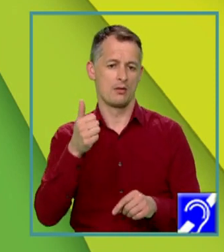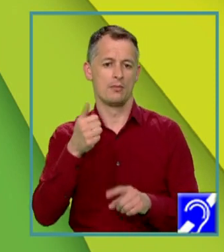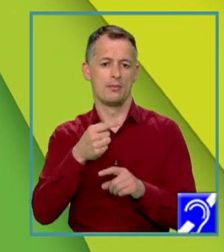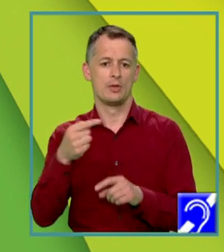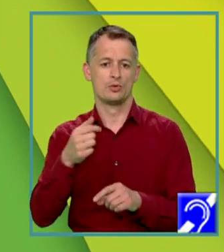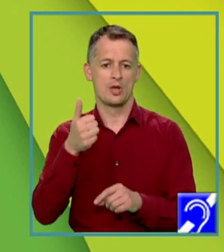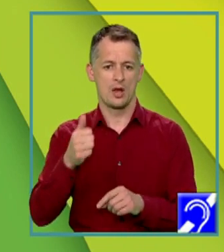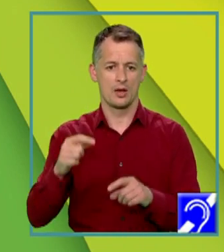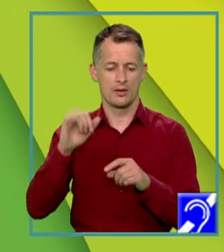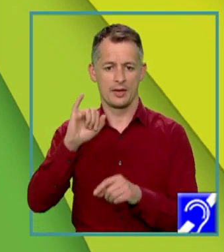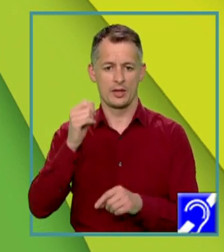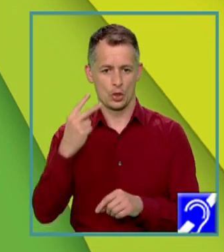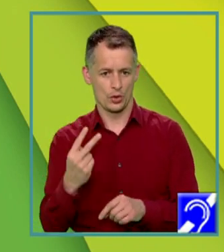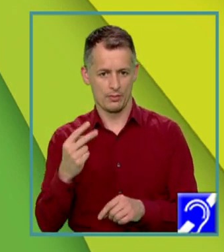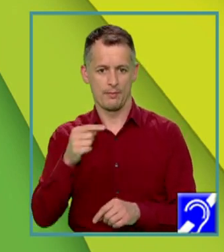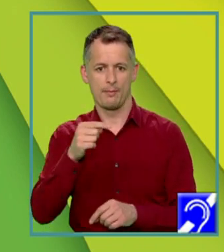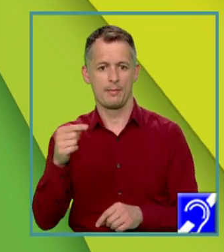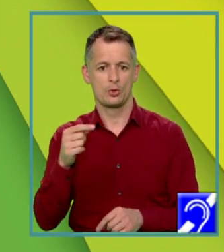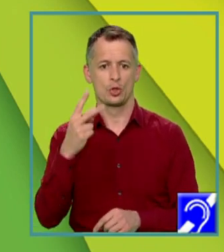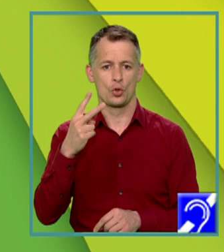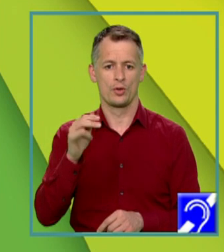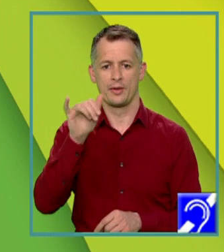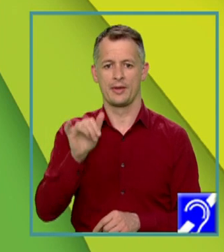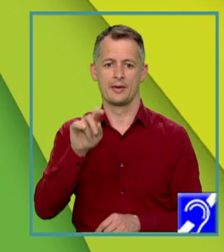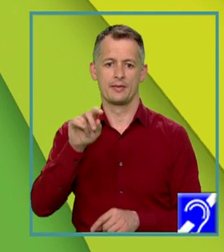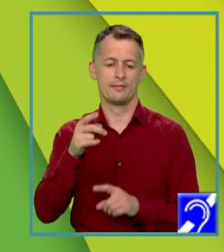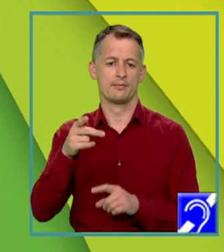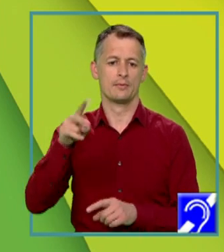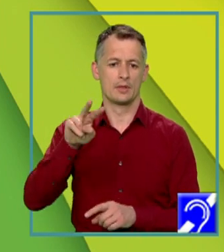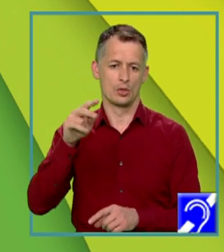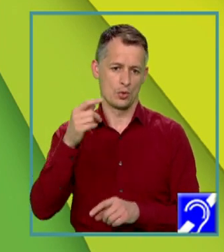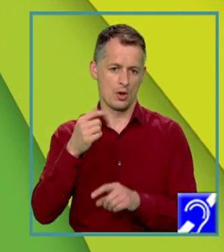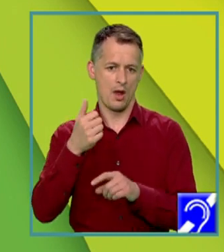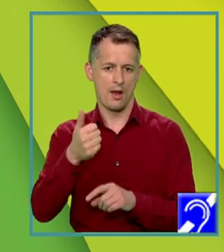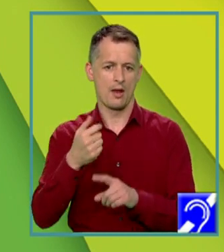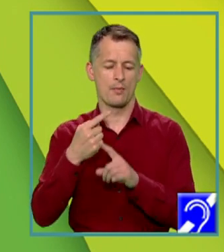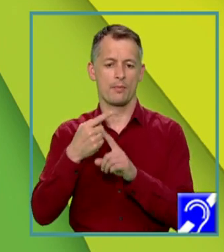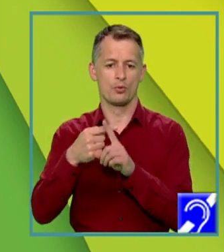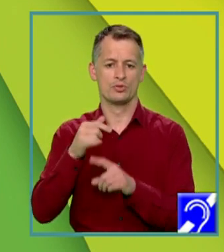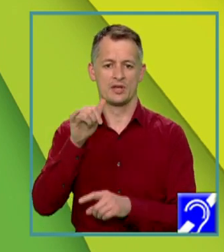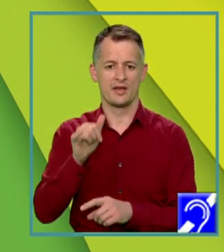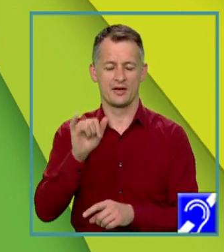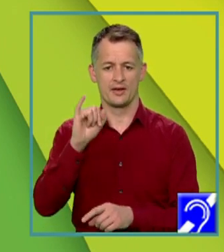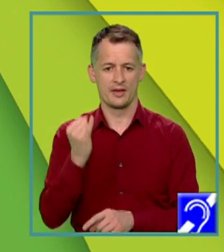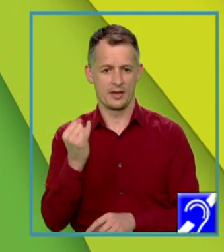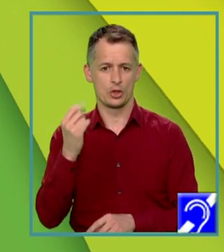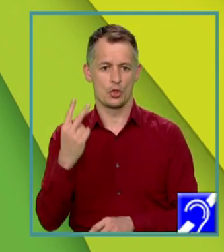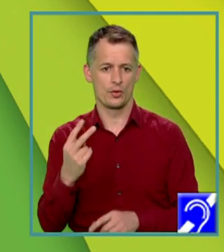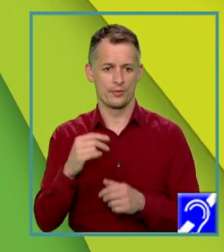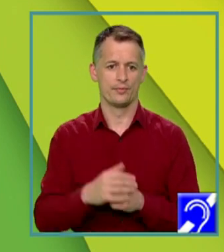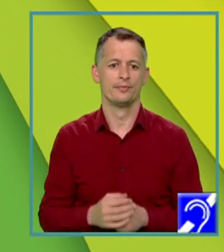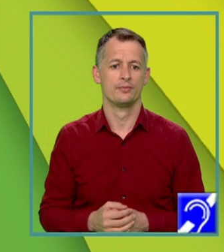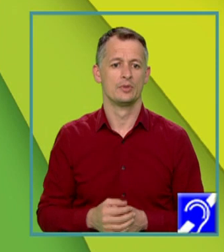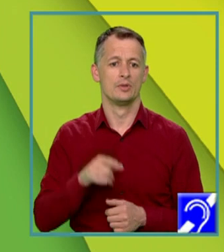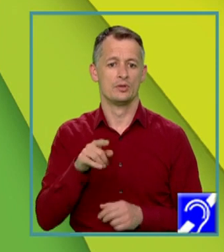y2 egal cu 2 pe lângă x minus y pe lângă x plus y pe mulți cu A minus x minus